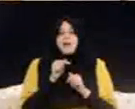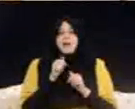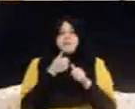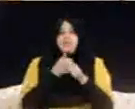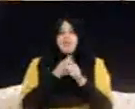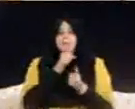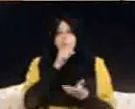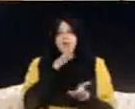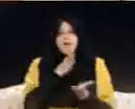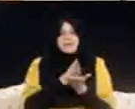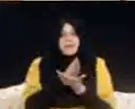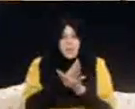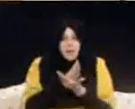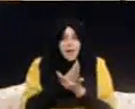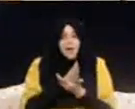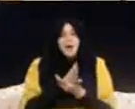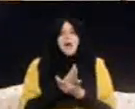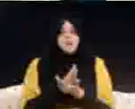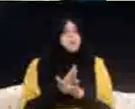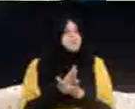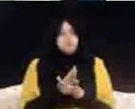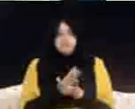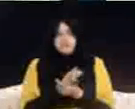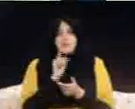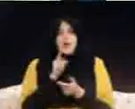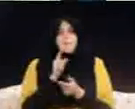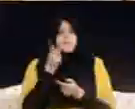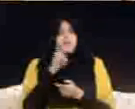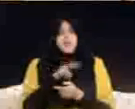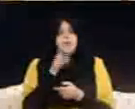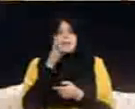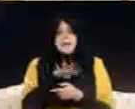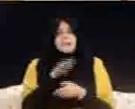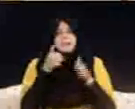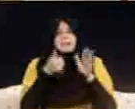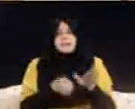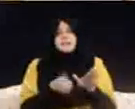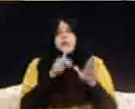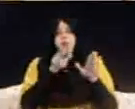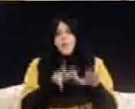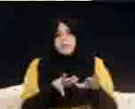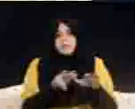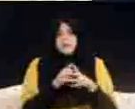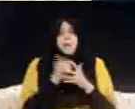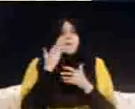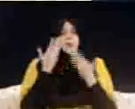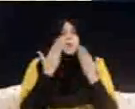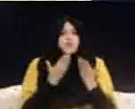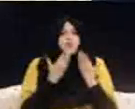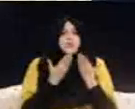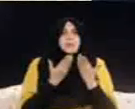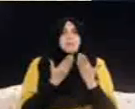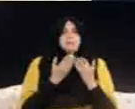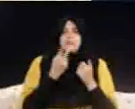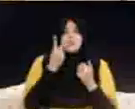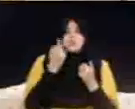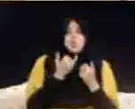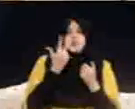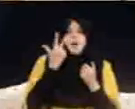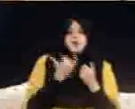أو حسب الحالات، فتبقى على حكمها الأصلي. إذا كان ممكن تصلي يومين ثلاث أيام وبعدين تخليها